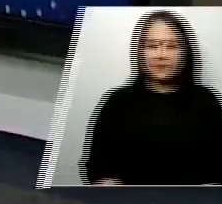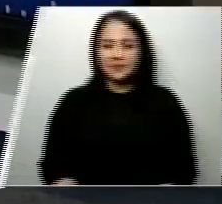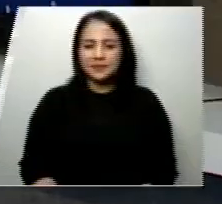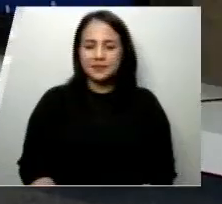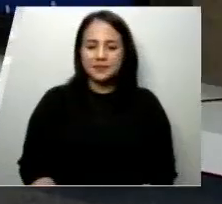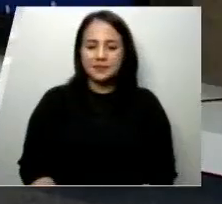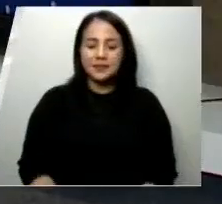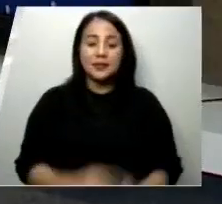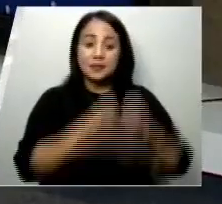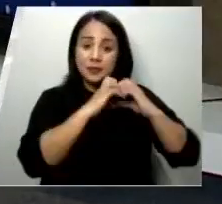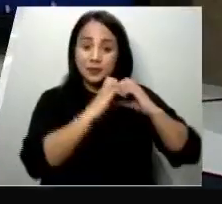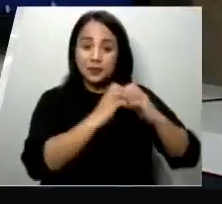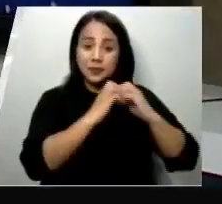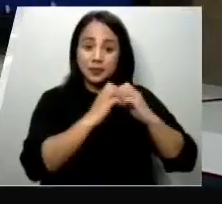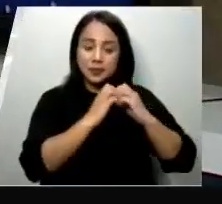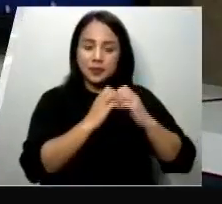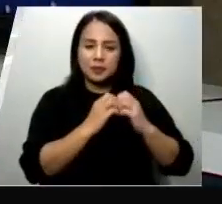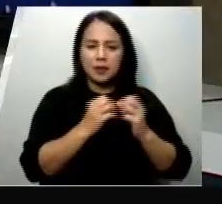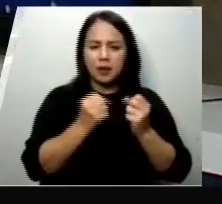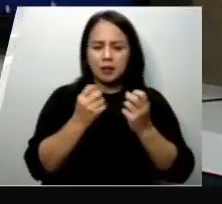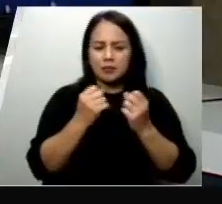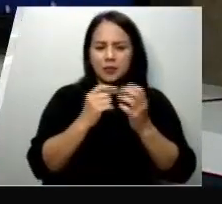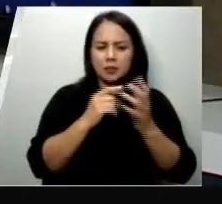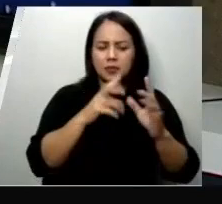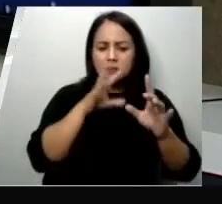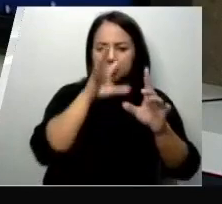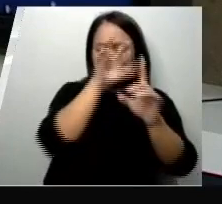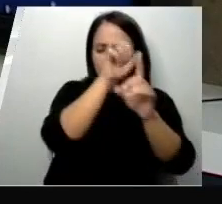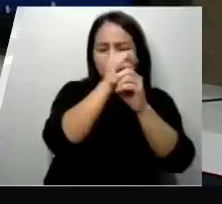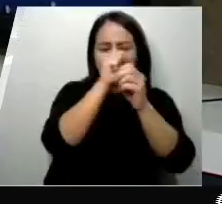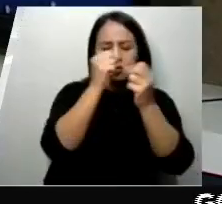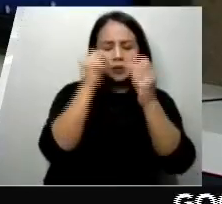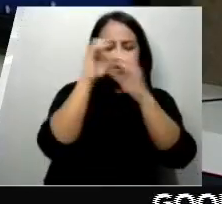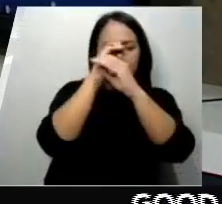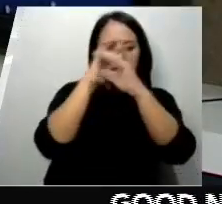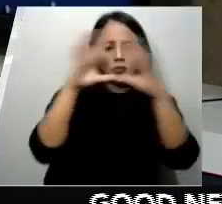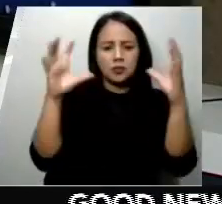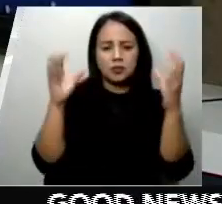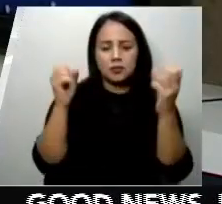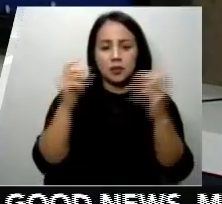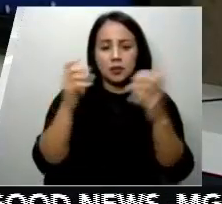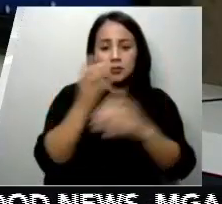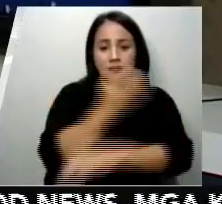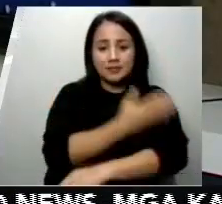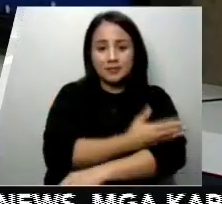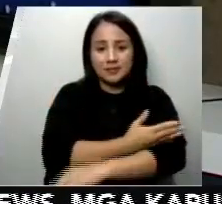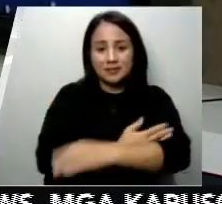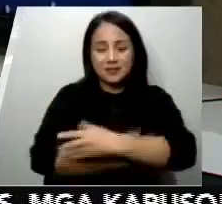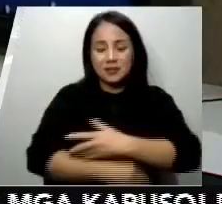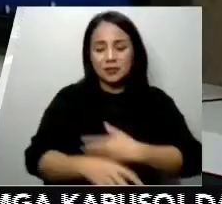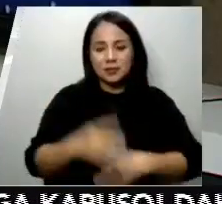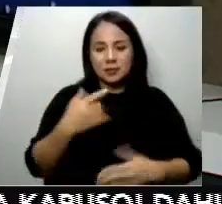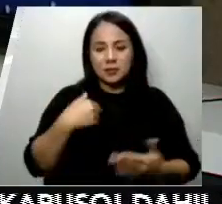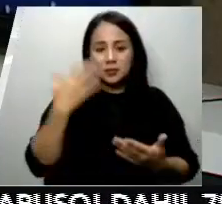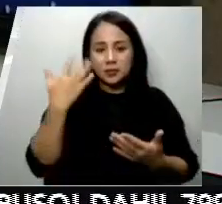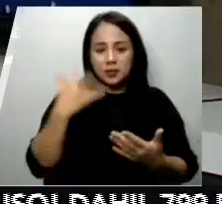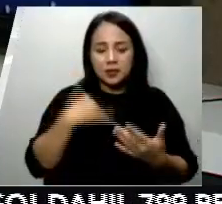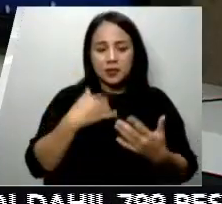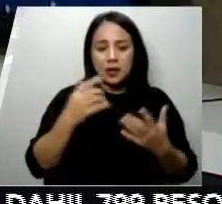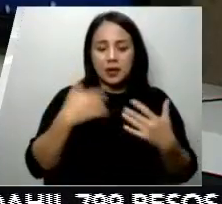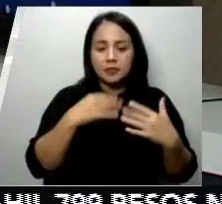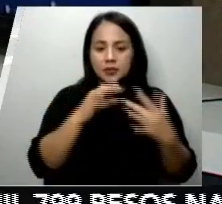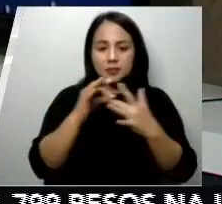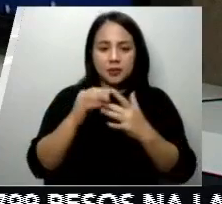Mga kapuso, mas malayo na ang mararating na mga pangarap ng ilang amputee sa Cebu ngayong hashtag feeling blessed sila sa espesyal na handog ng